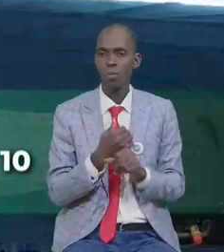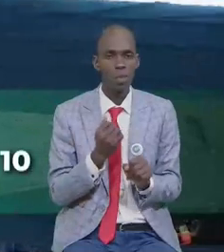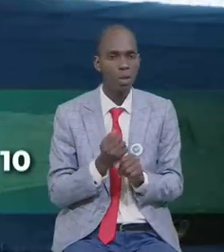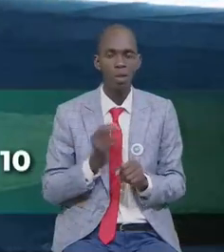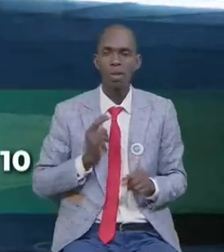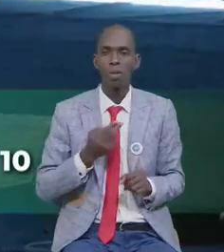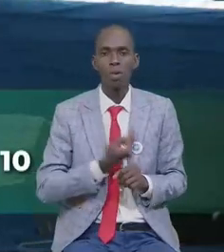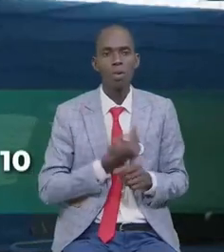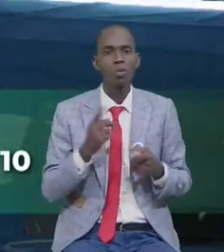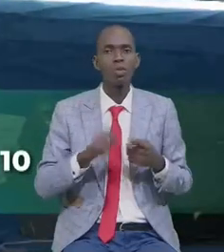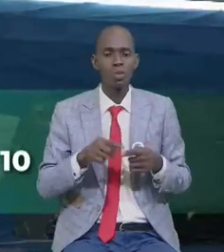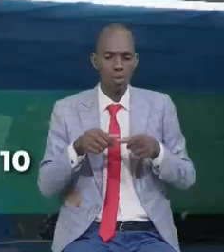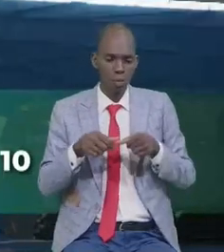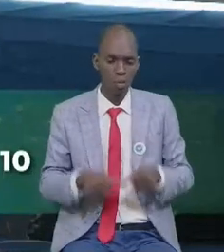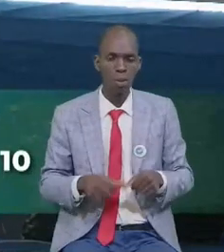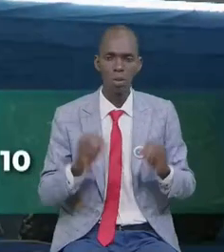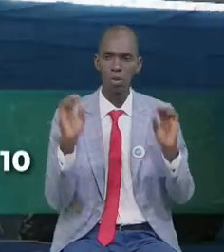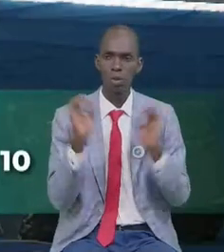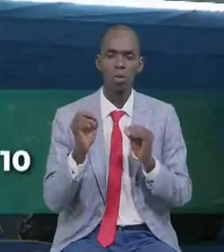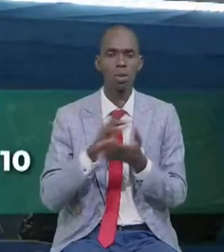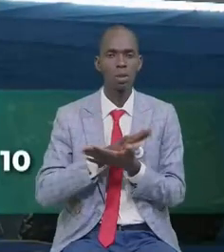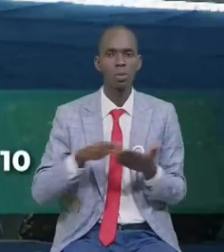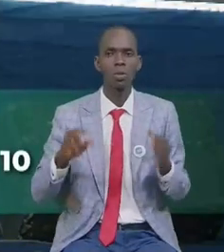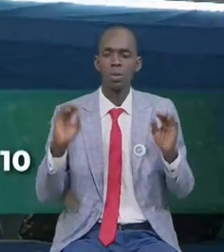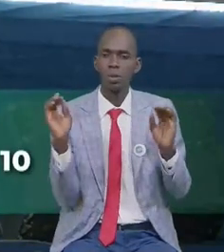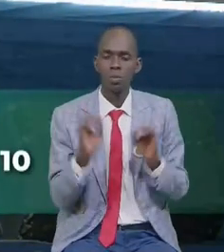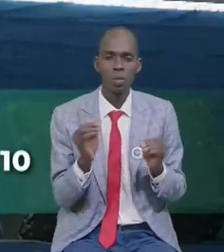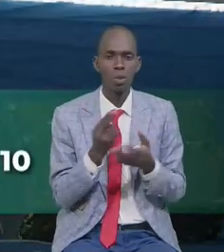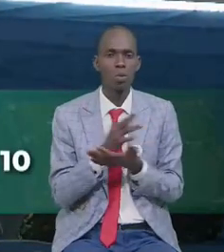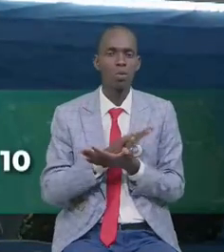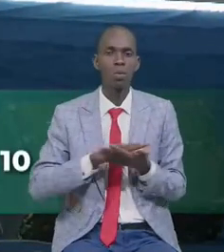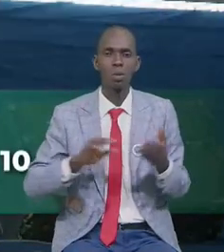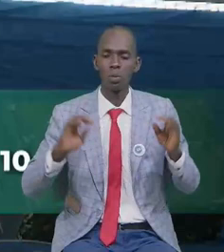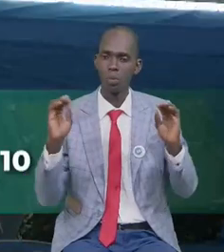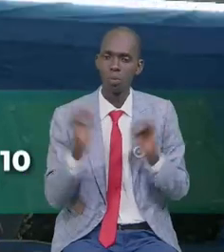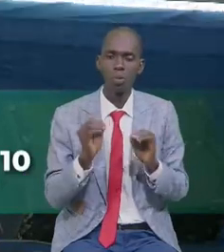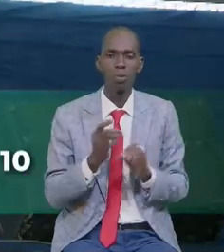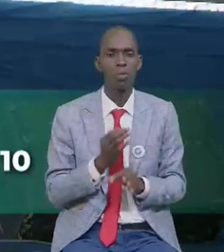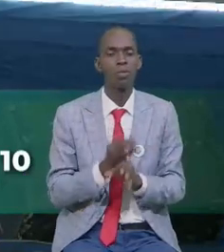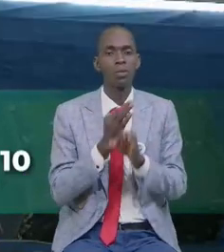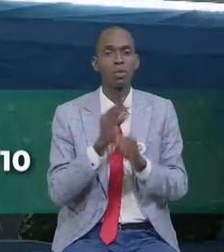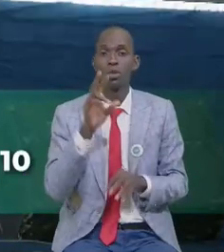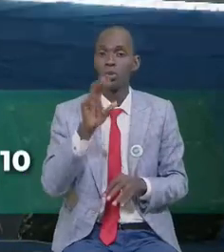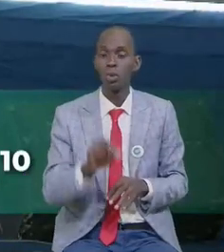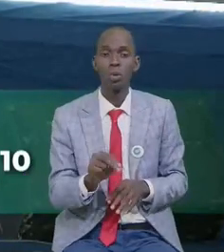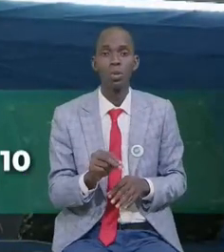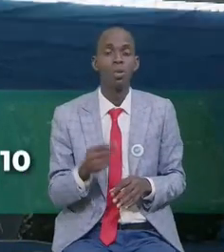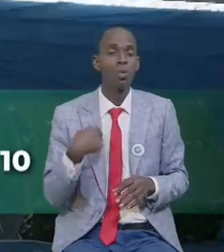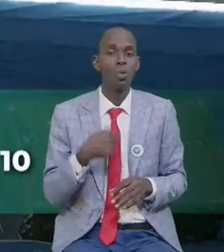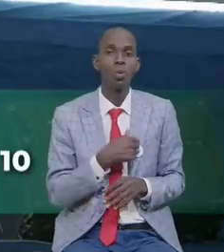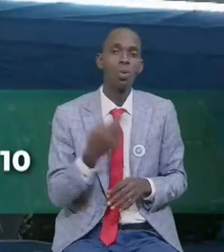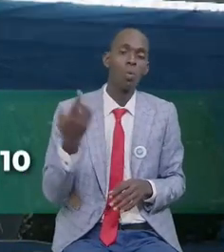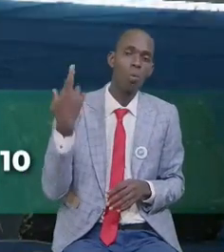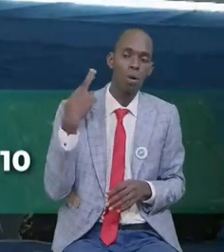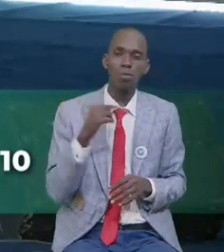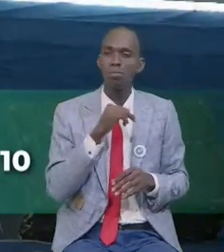ne nous amène pas à demeurer injuste, à demeurer impie, à demeurer infidèle. Non! Nous étions impies, nous